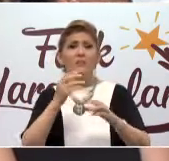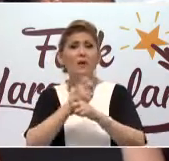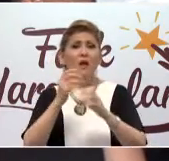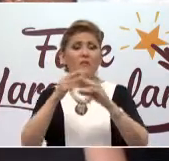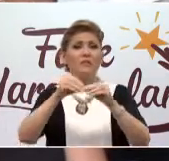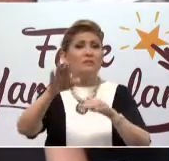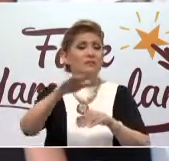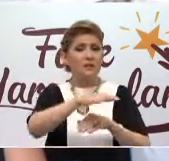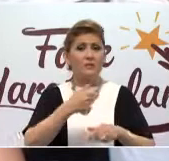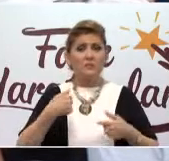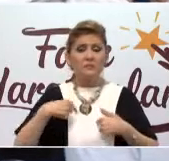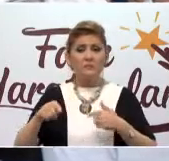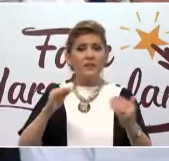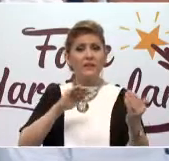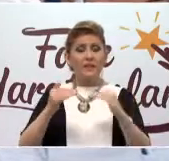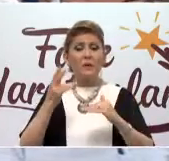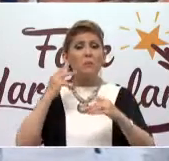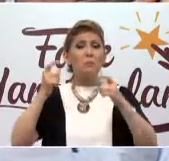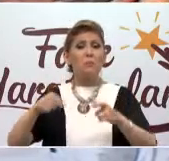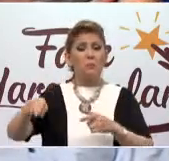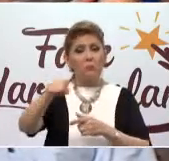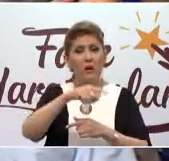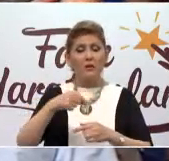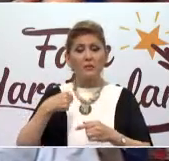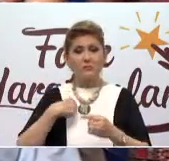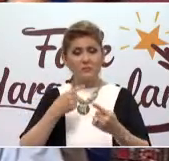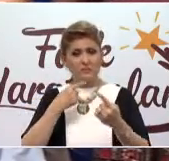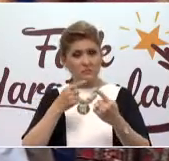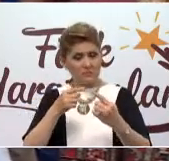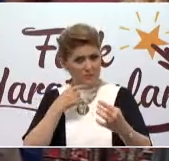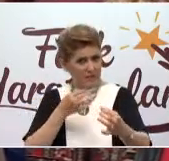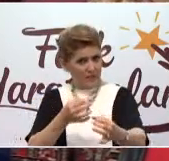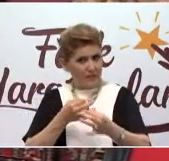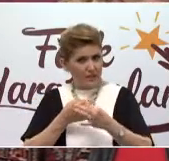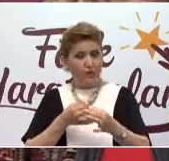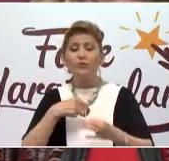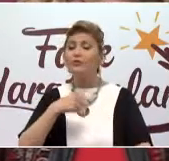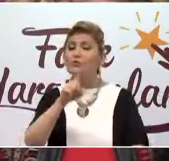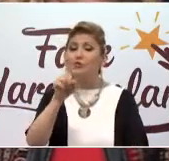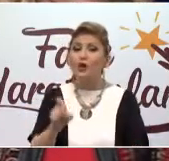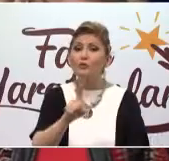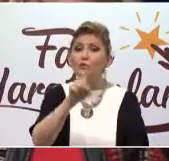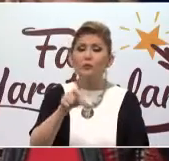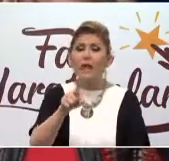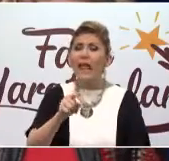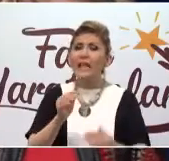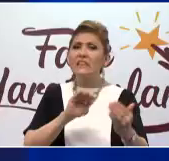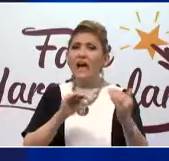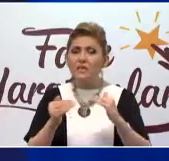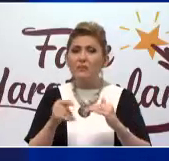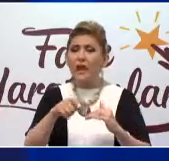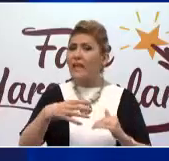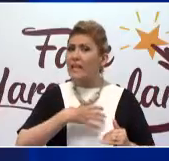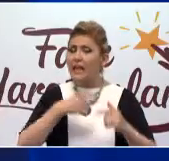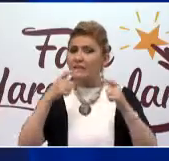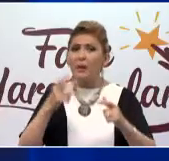Bizim de hem kişisel olarak dayanıştığımız diğer mahallelerle şeyimiz vardı, böyle bir ilişkimiz vardı. Onlara sorduk. Hani siz bu dayanışmayı kendi